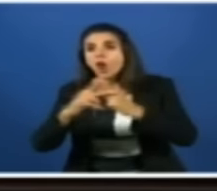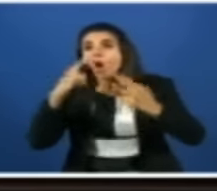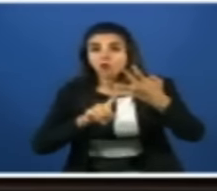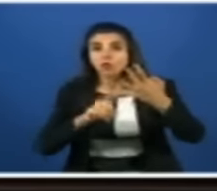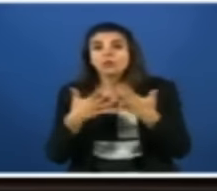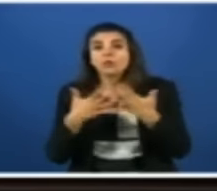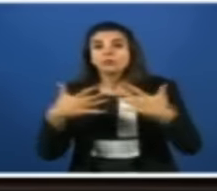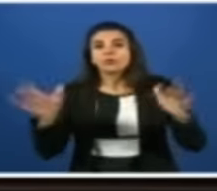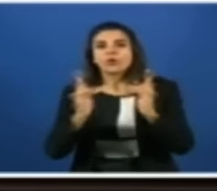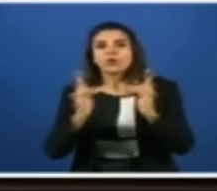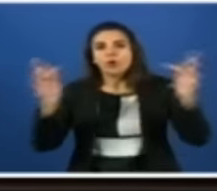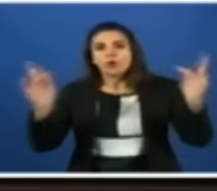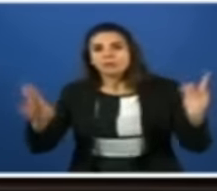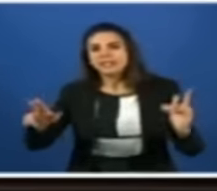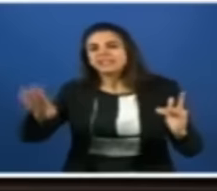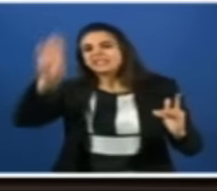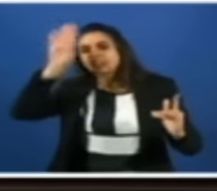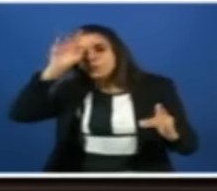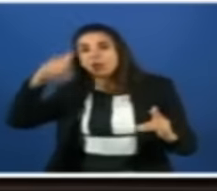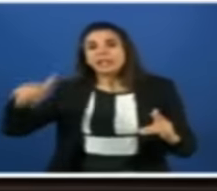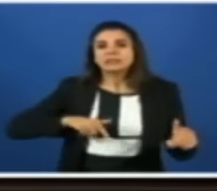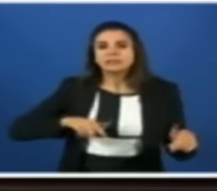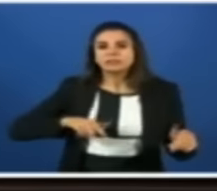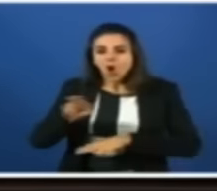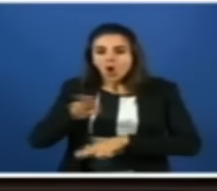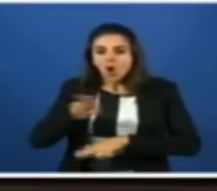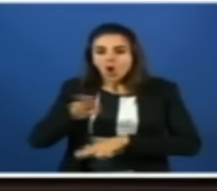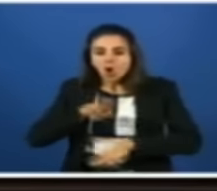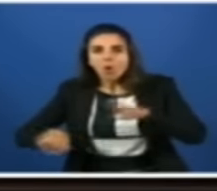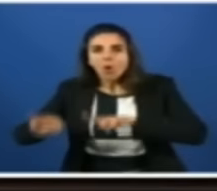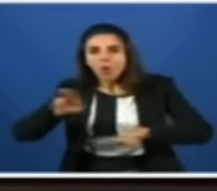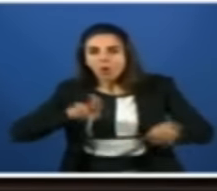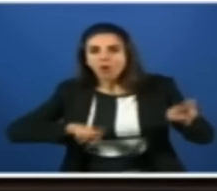ve İstanbul-İzmir otoyolunu